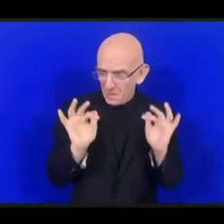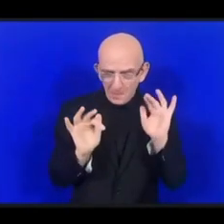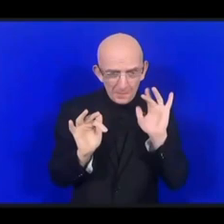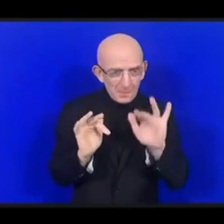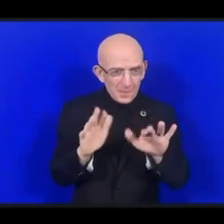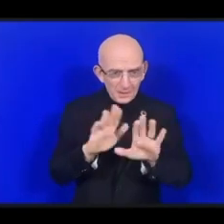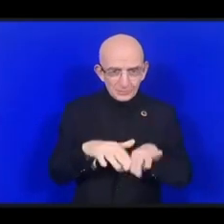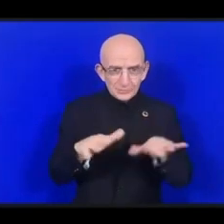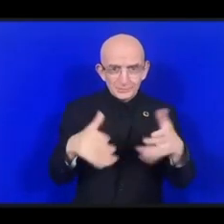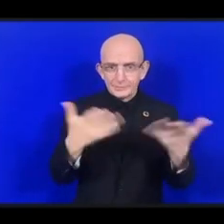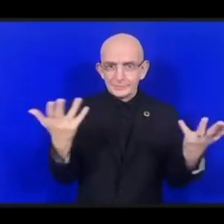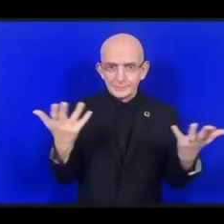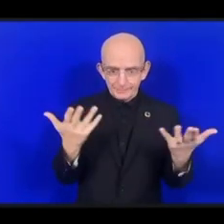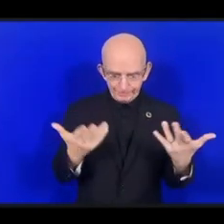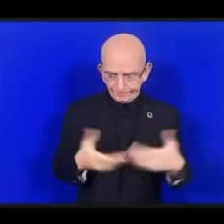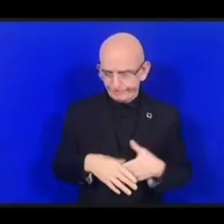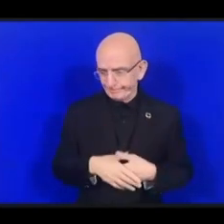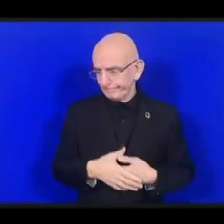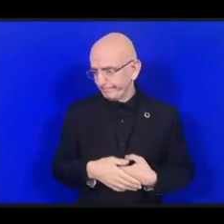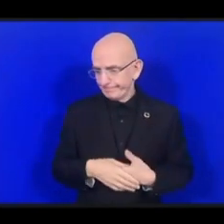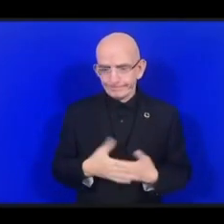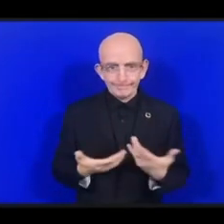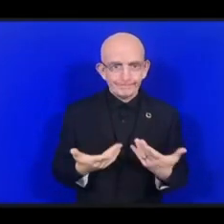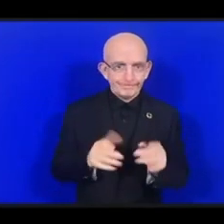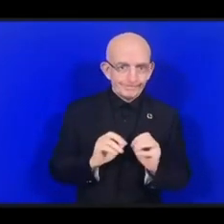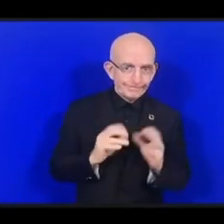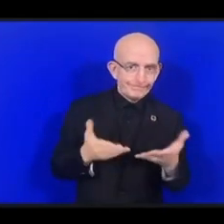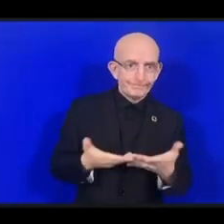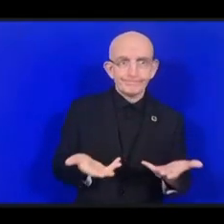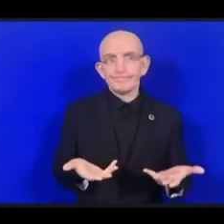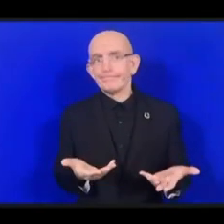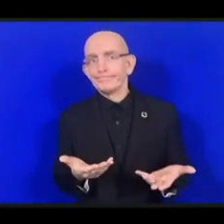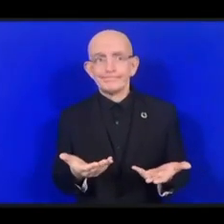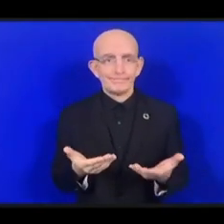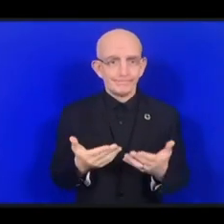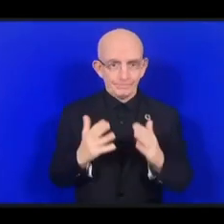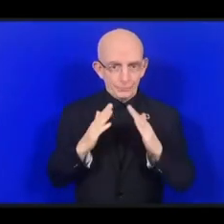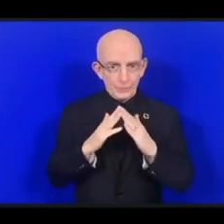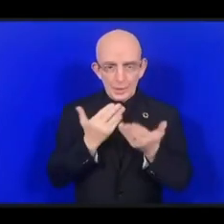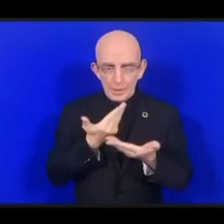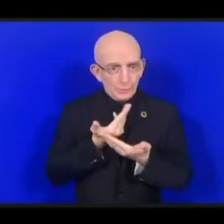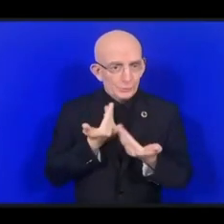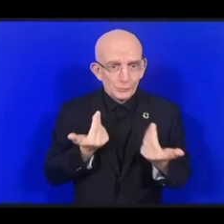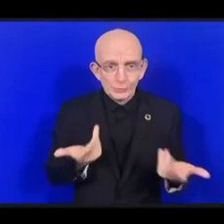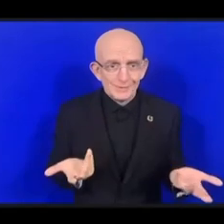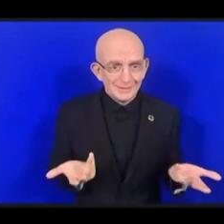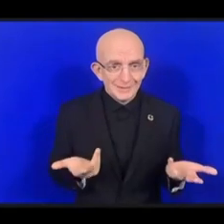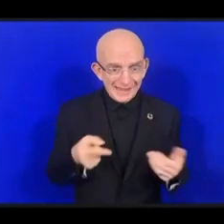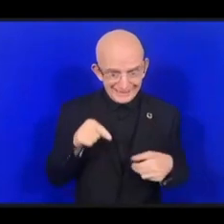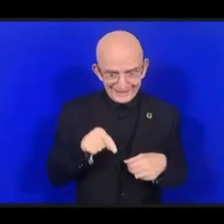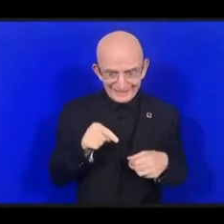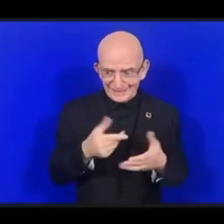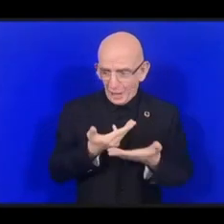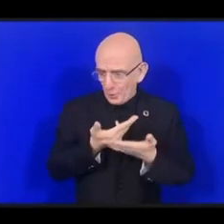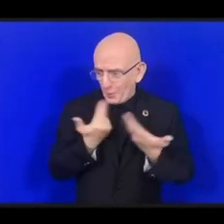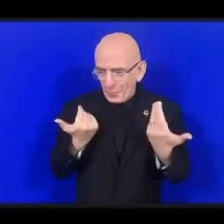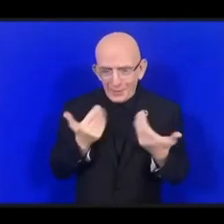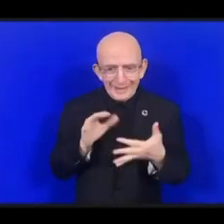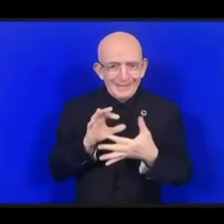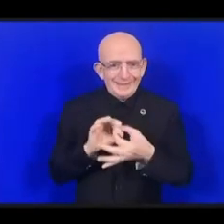الى الانترنت يعوق تطور الاطفال وهو